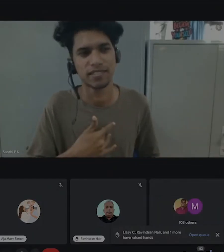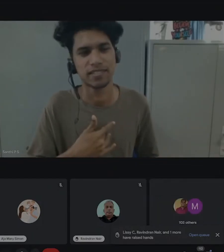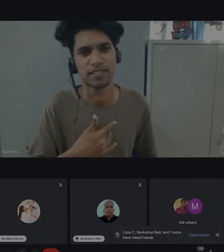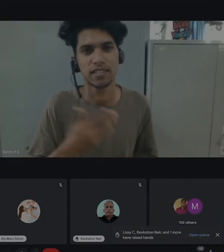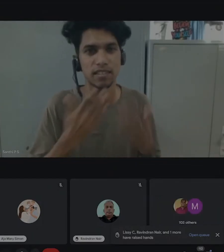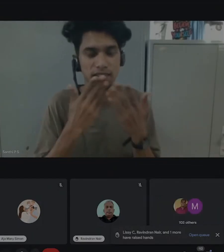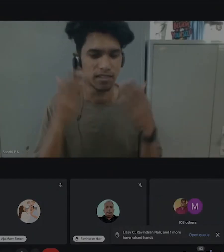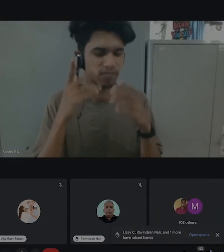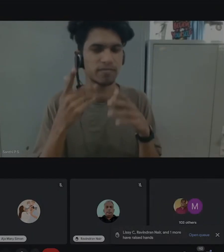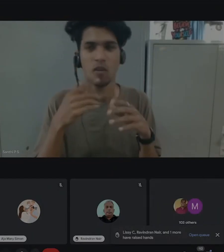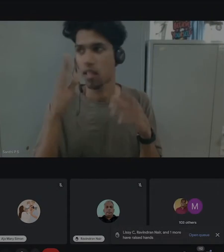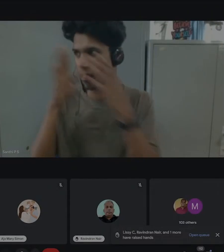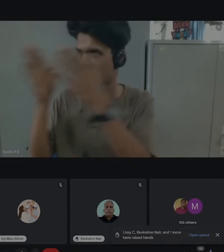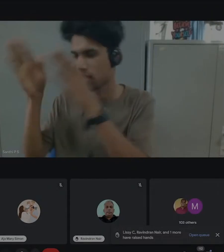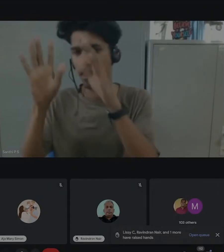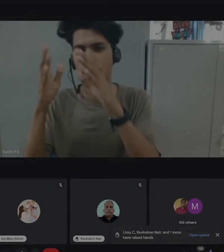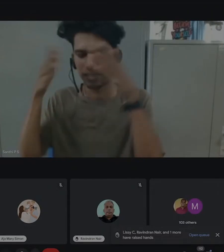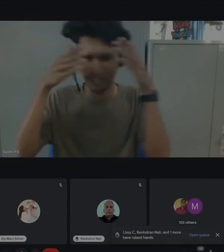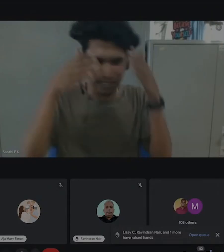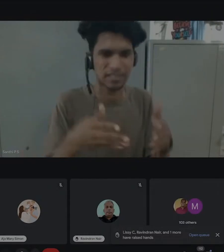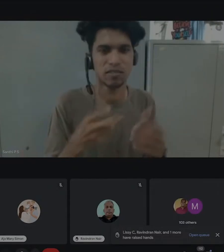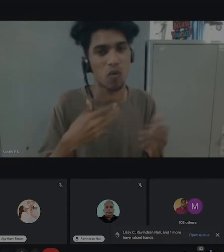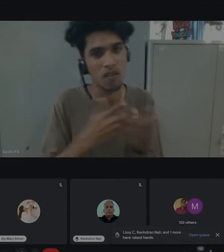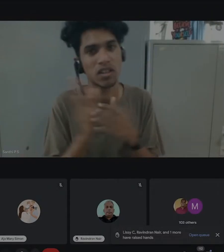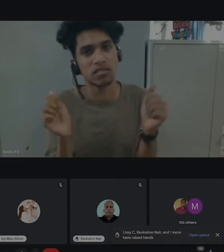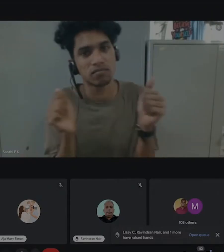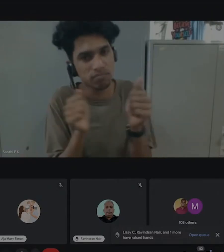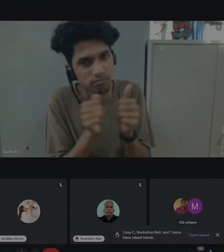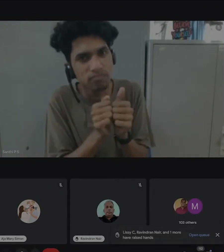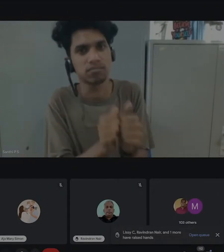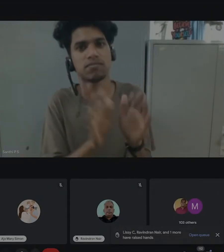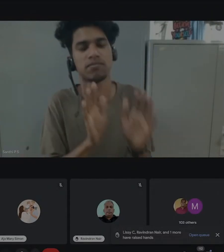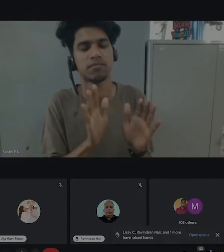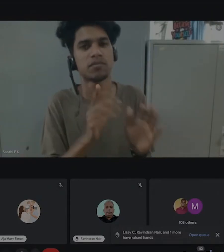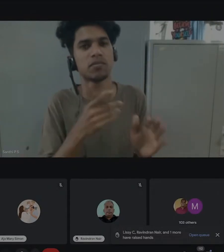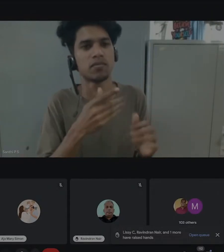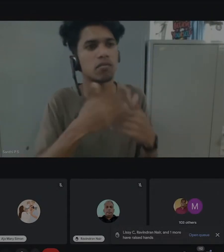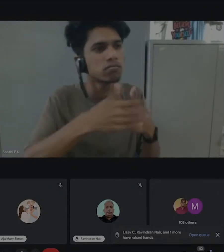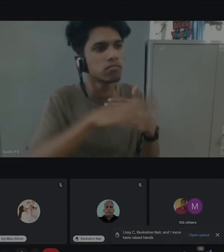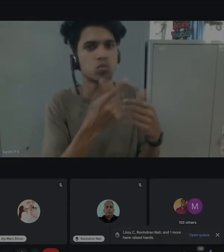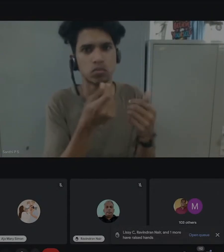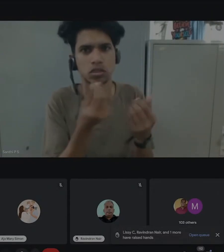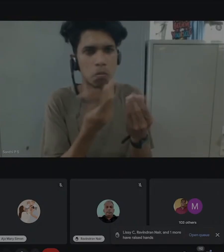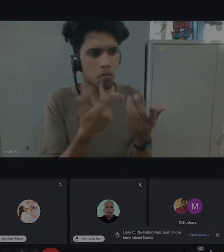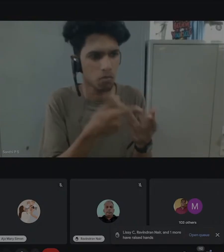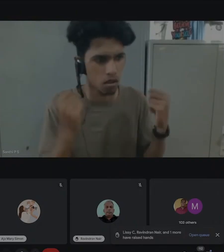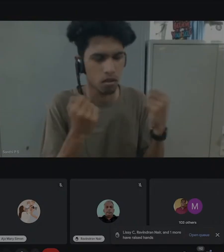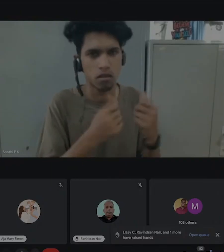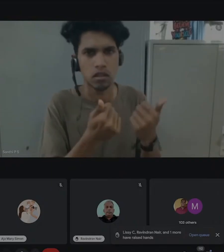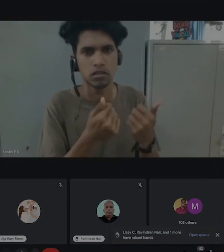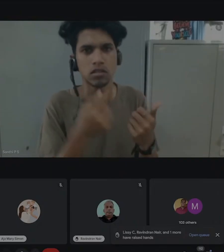വരുത്താൻ പറ്റുക പിന്നെ കുറെ എപ്പോഴും കൂടെ ഇരുന്ന് നമുക്ക് അറ്റൻഡ് ചെയ്തുകൊണ്ടിരിക്കുകയാണെങ്കിൽ കുറച്ചൊക്കെ ചെയ്യിക്കാൻ പറ്റും. അങ്ങനെയാണ് ഇപ്പൊ നമ്മൾ